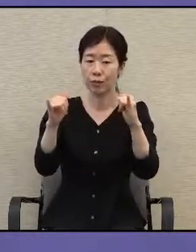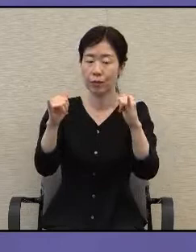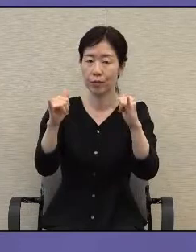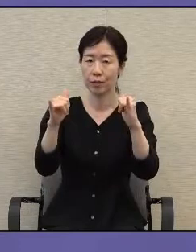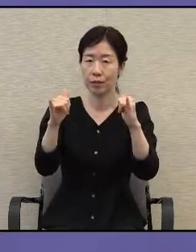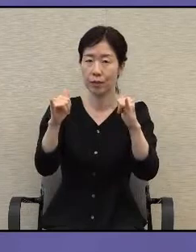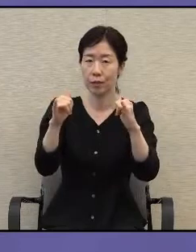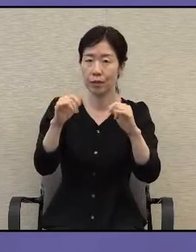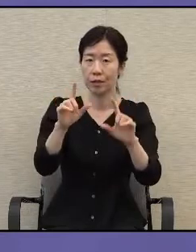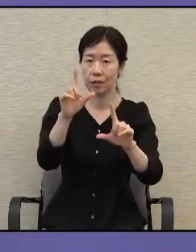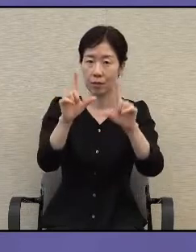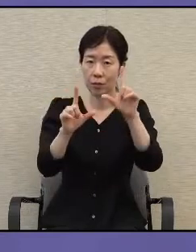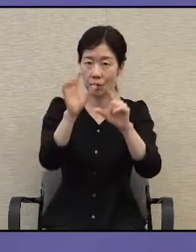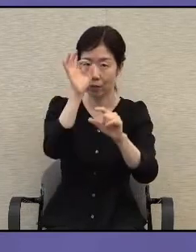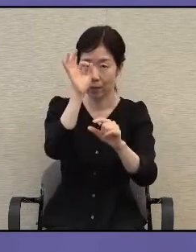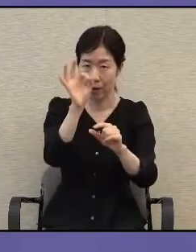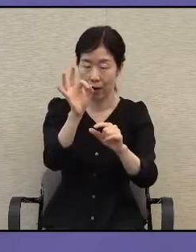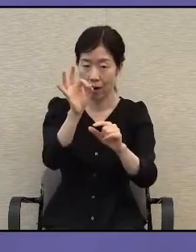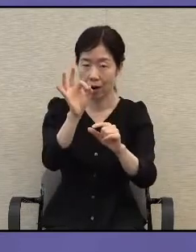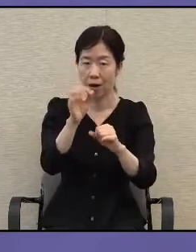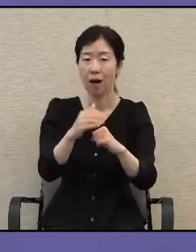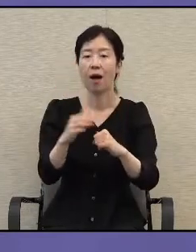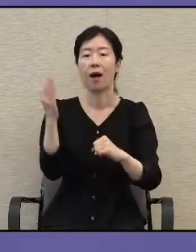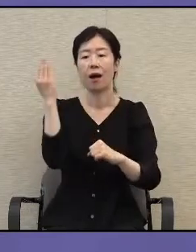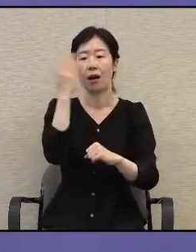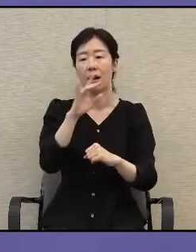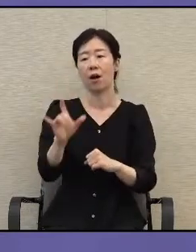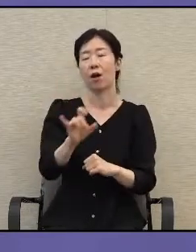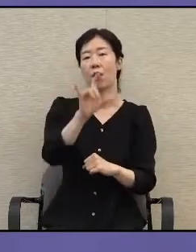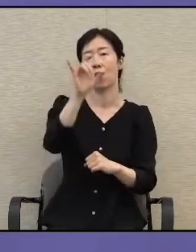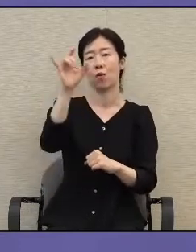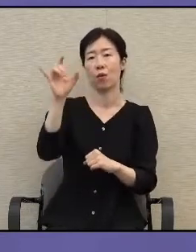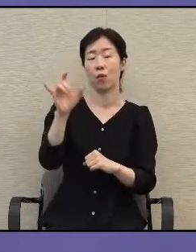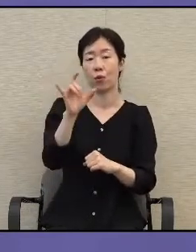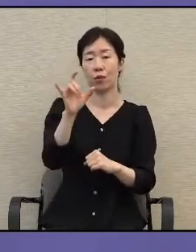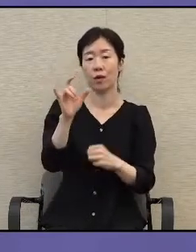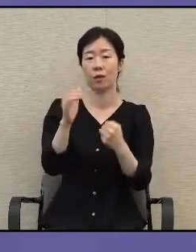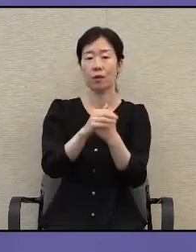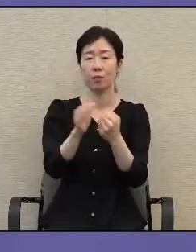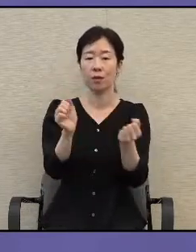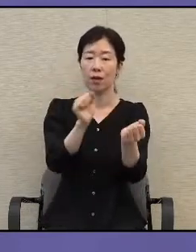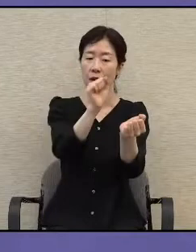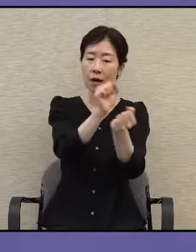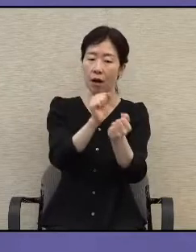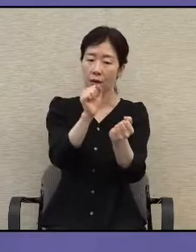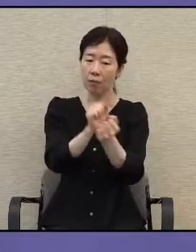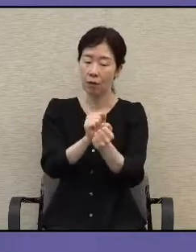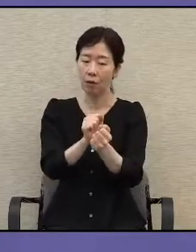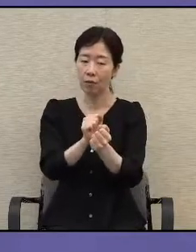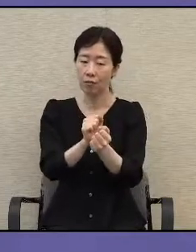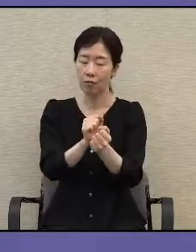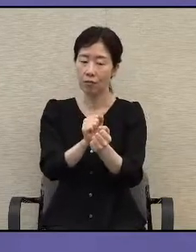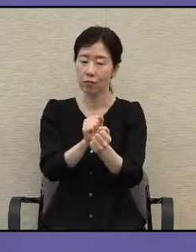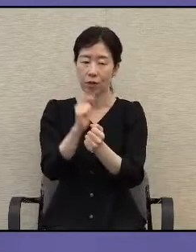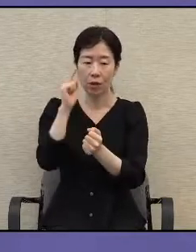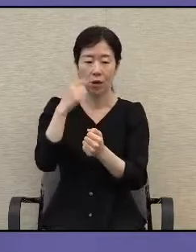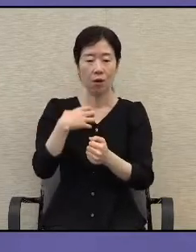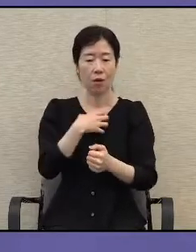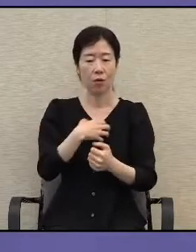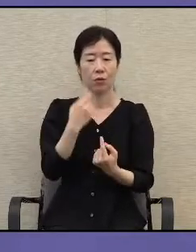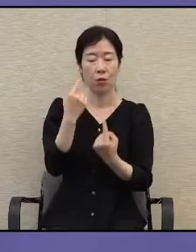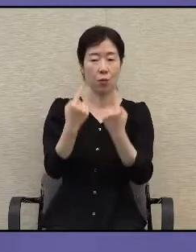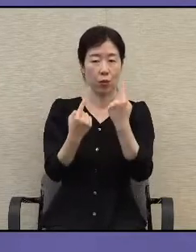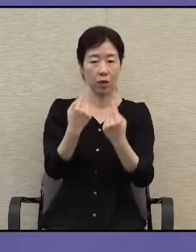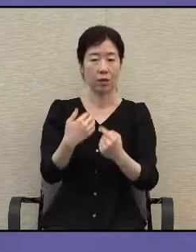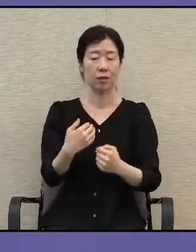이 코로나19 장기화로 인해서 감염에 대한 두려움이나 불안은 감소하고 있지만, 또 코로나19로 인한 현실적인 문제로 인해서